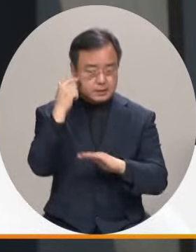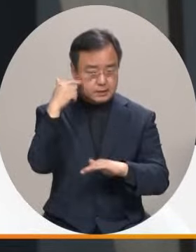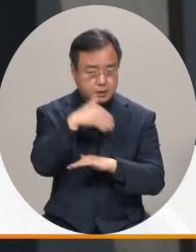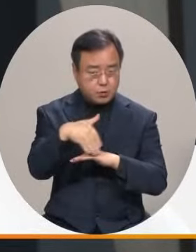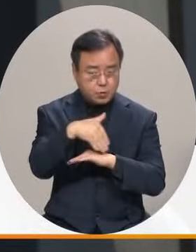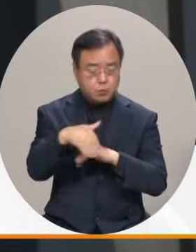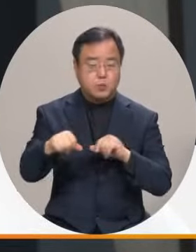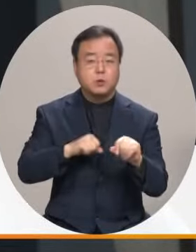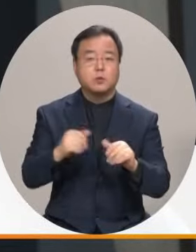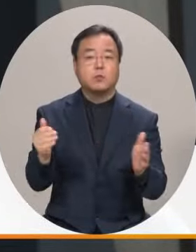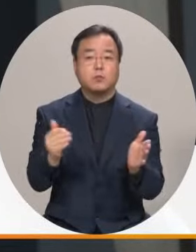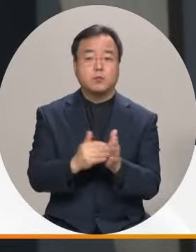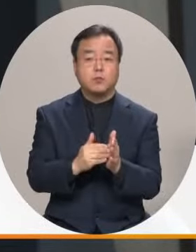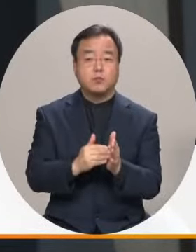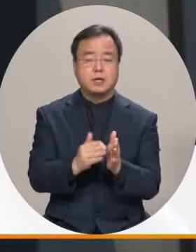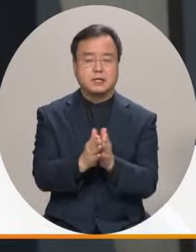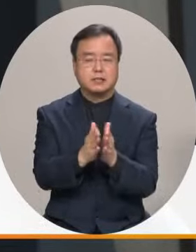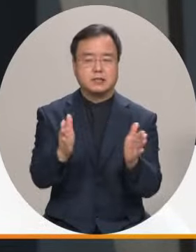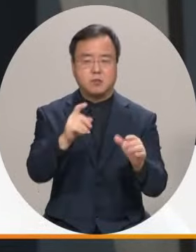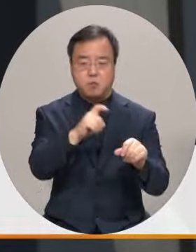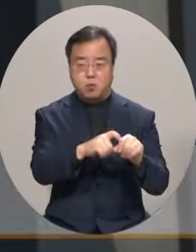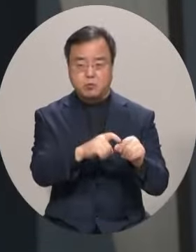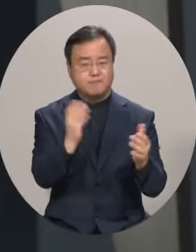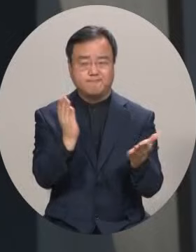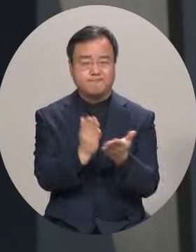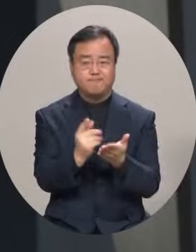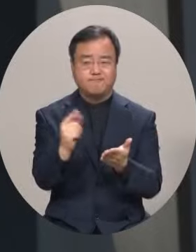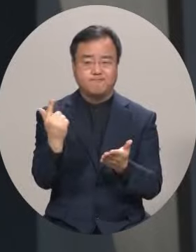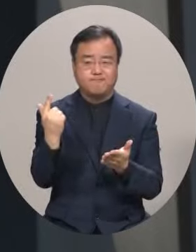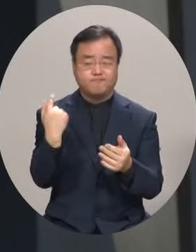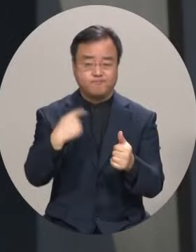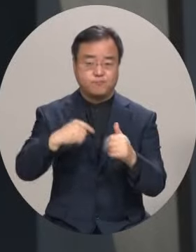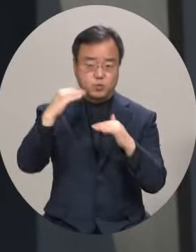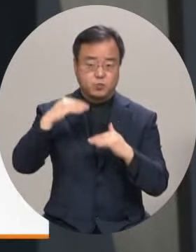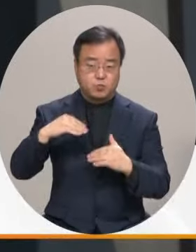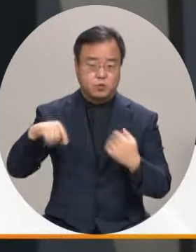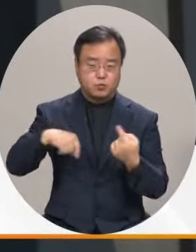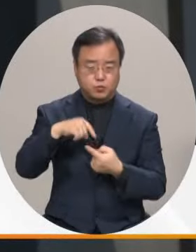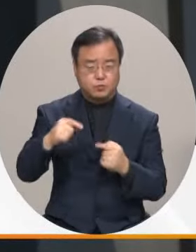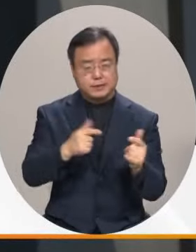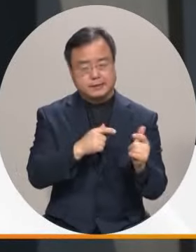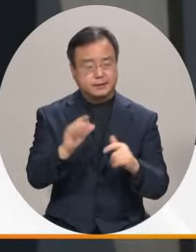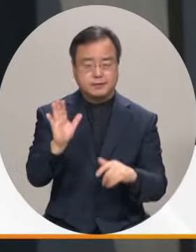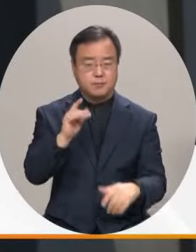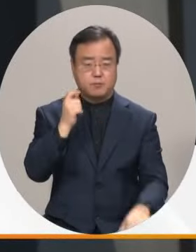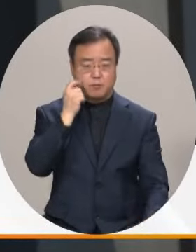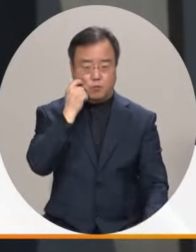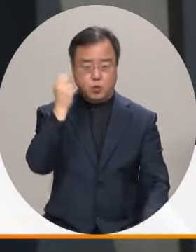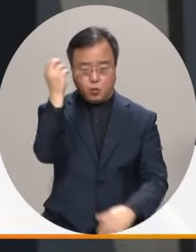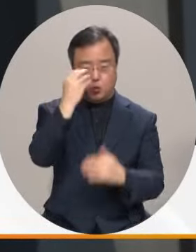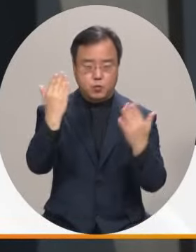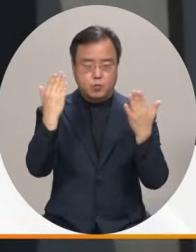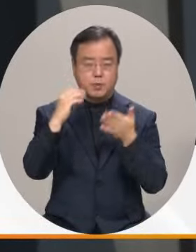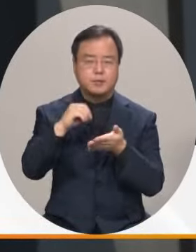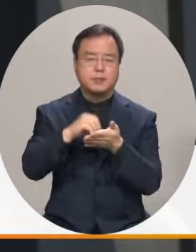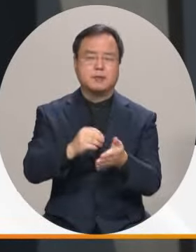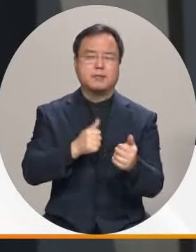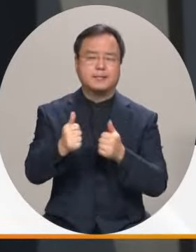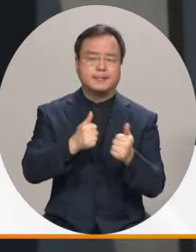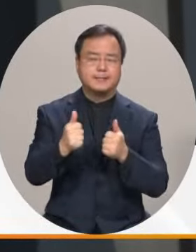자사고가 도입 취지와 달리 다양한 교육 과정을 운영하지 못하고 있고 또 교육 경쟁으로 사교육을